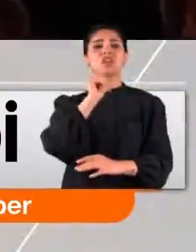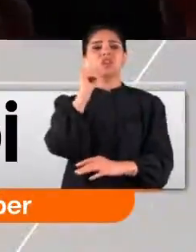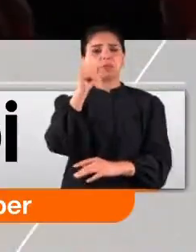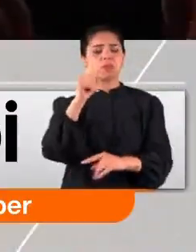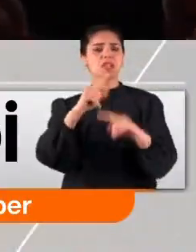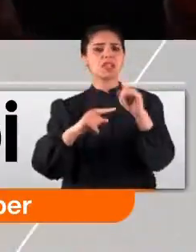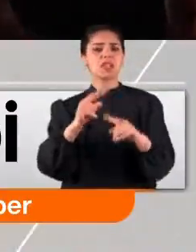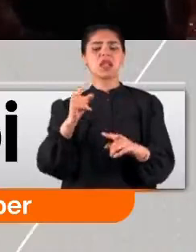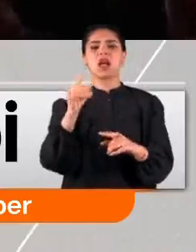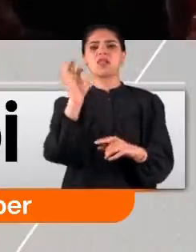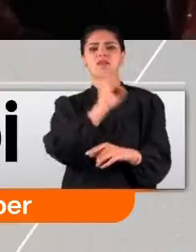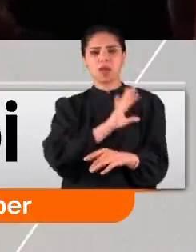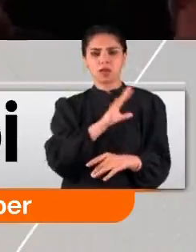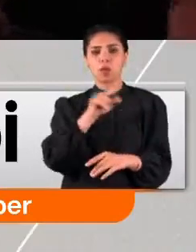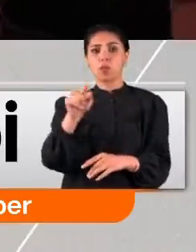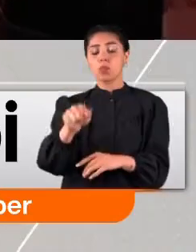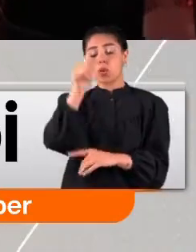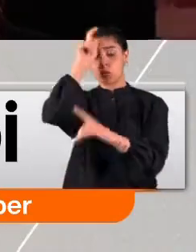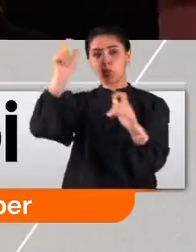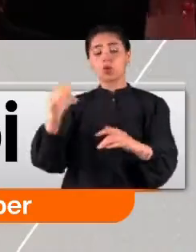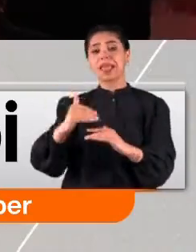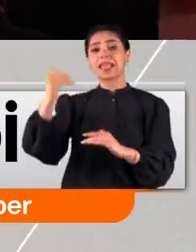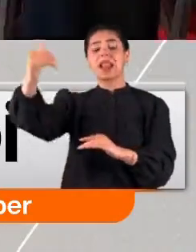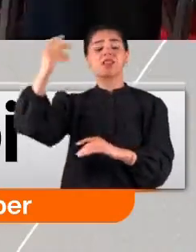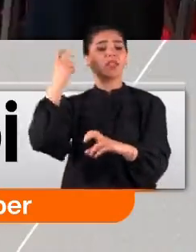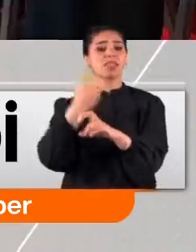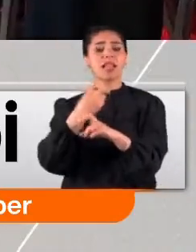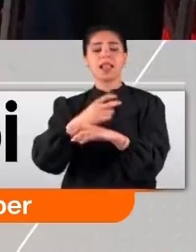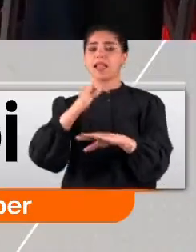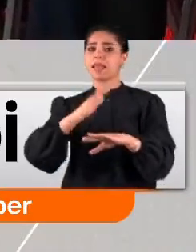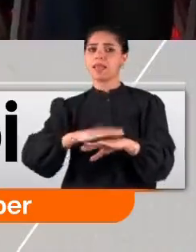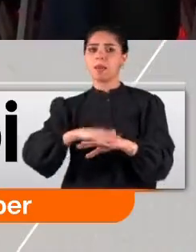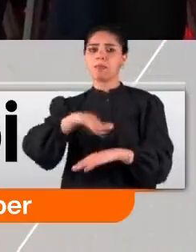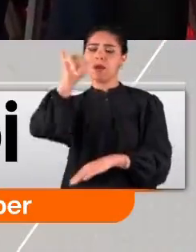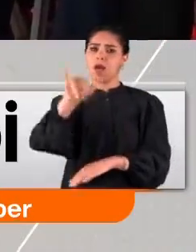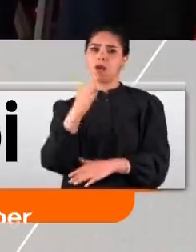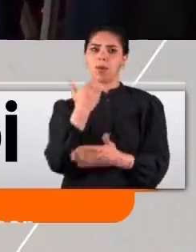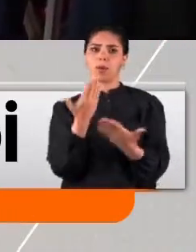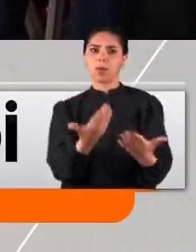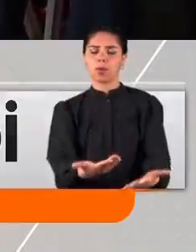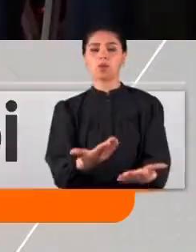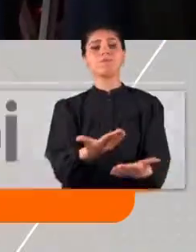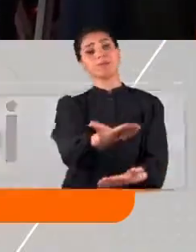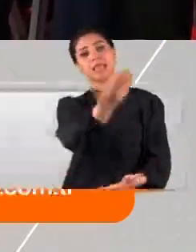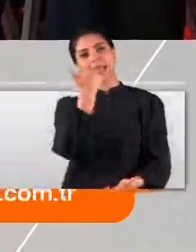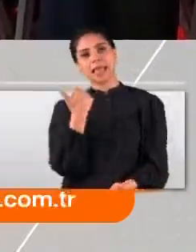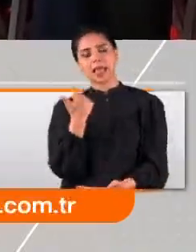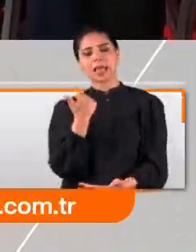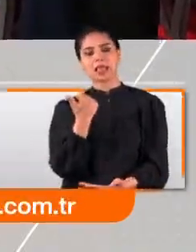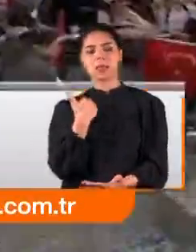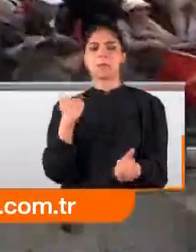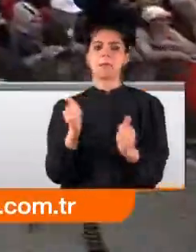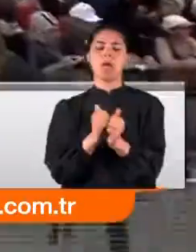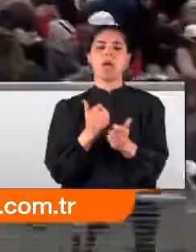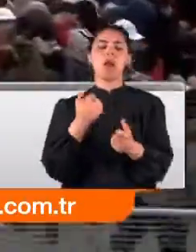bu mübarek ülkenin geleceğini tehlikeye atmaya değmez. Gelin hayırda